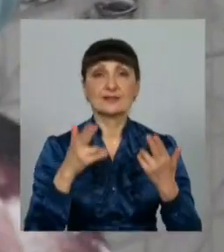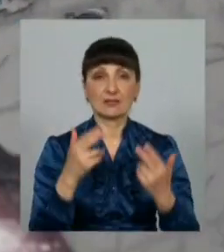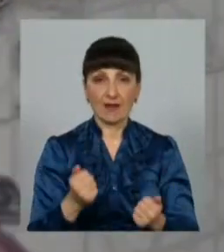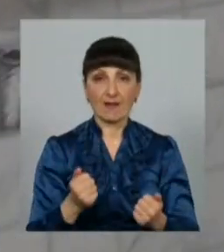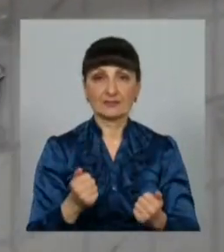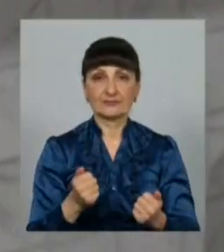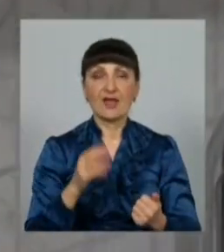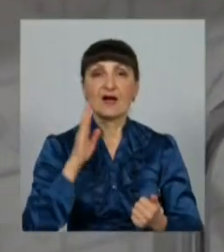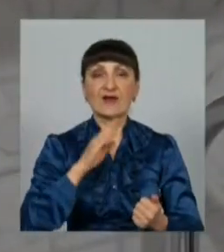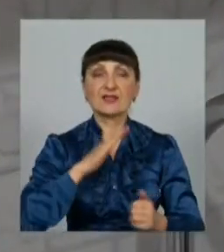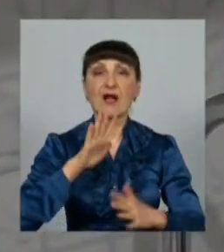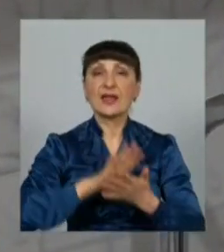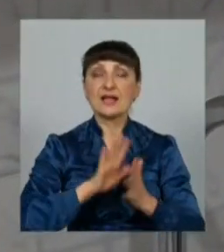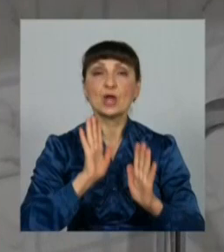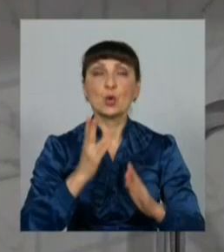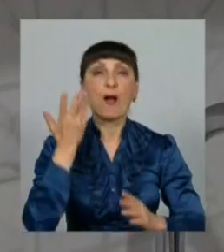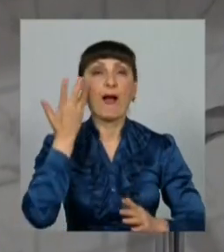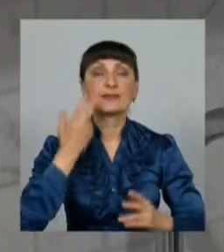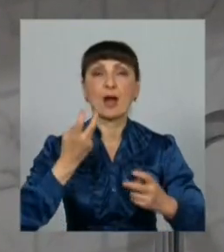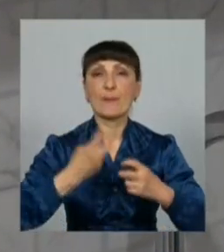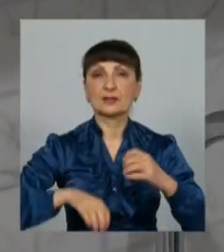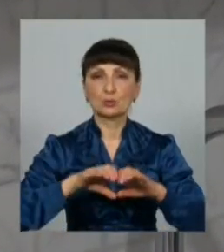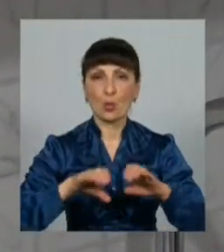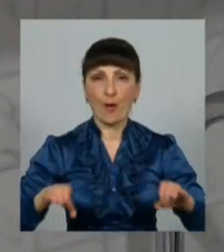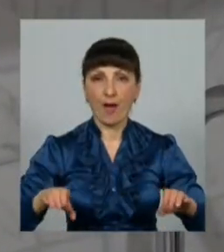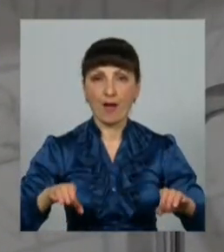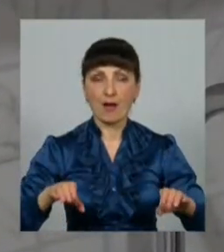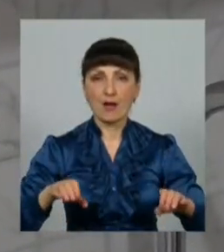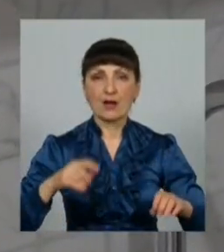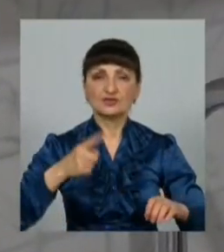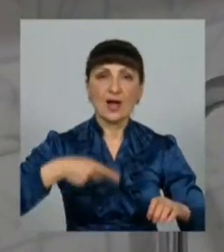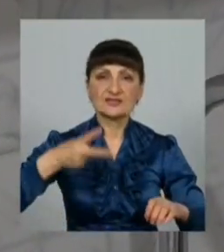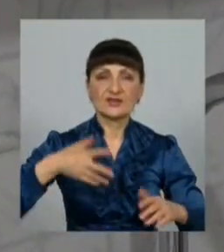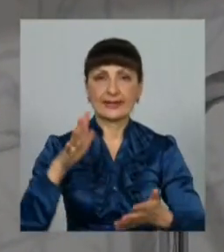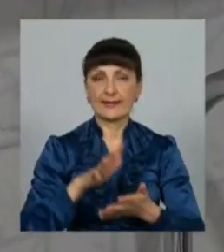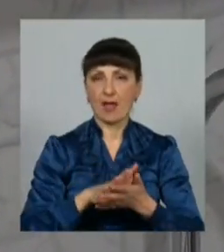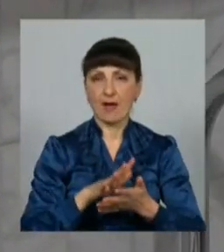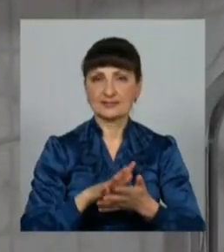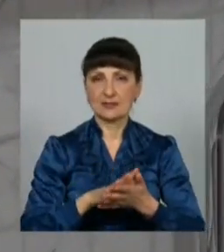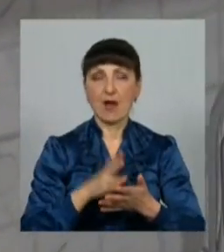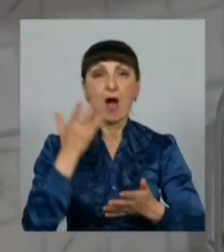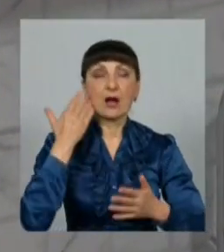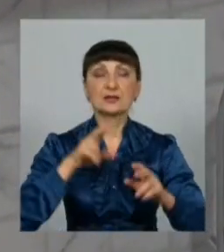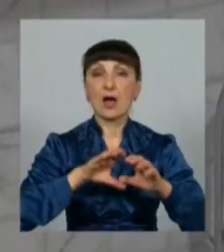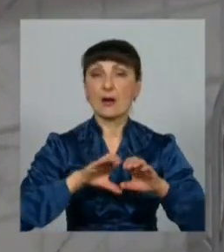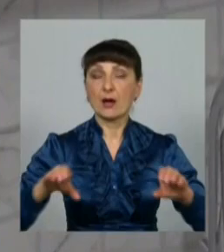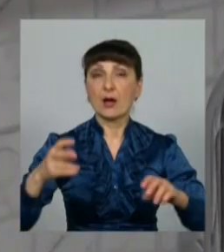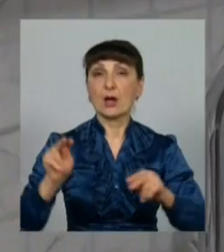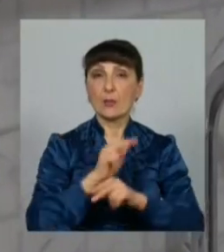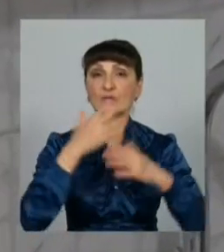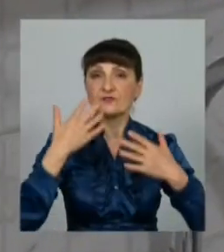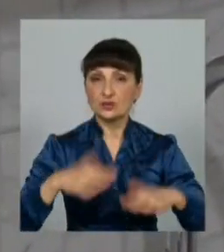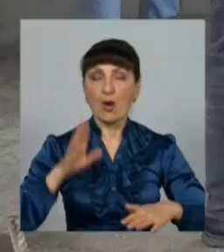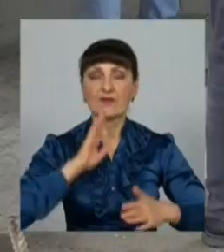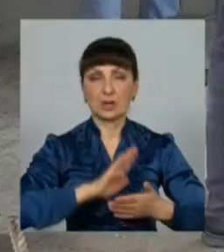полностью. Вода идет грязная только во время порывов. Во время порыва она идет в течение нескольких часов, идет грязная вода. Когда порыв устранен, проходит несколько часов,